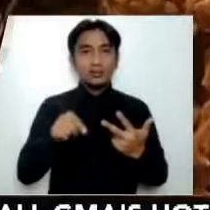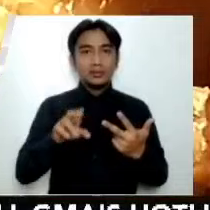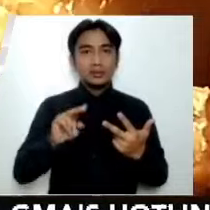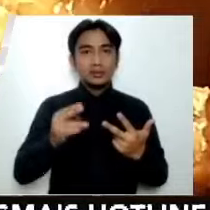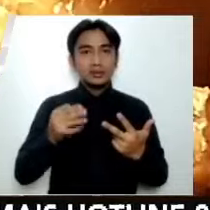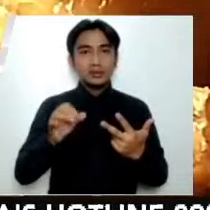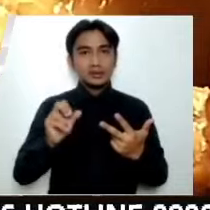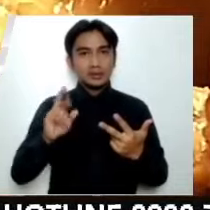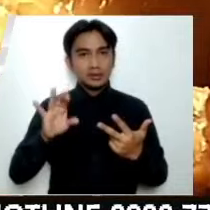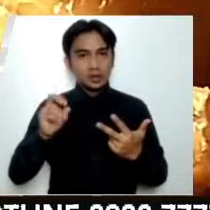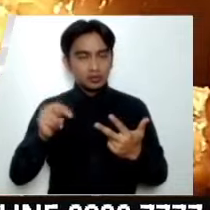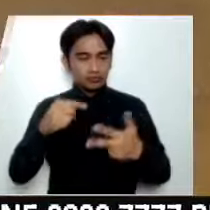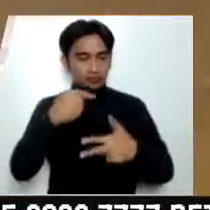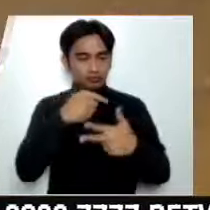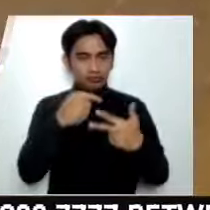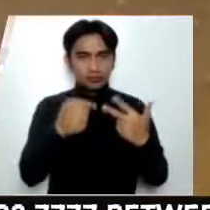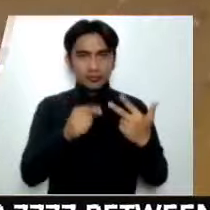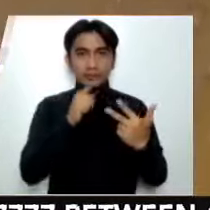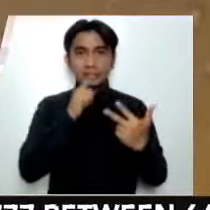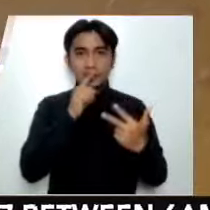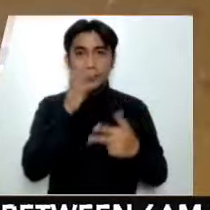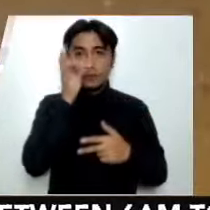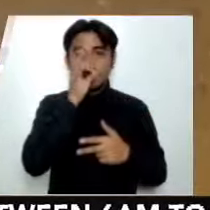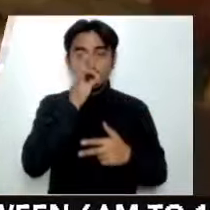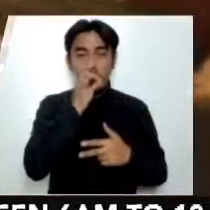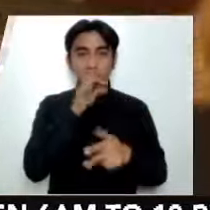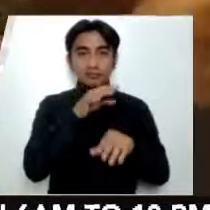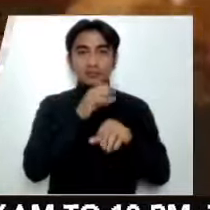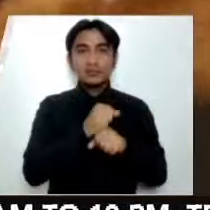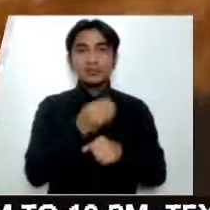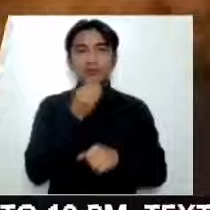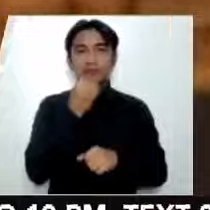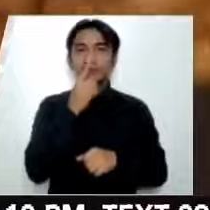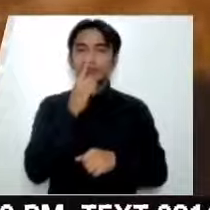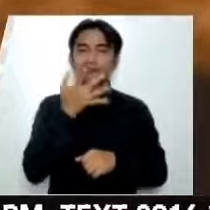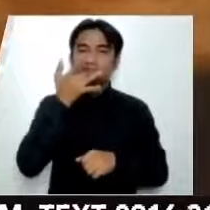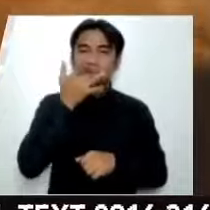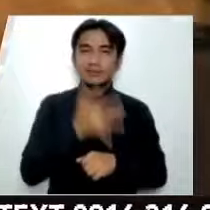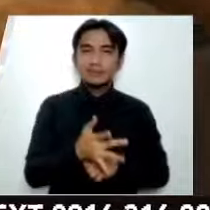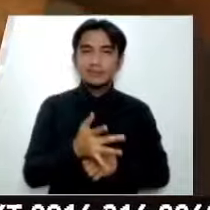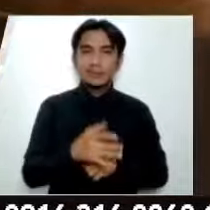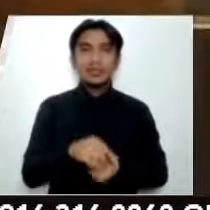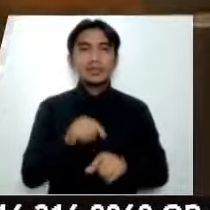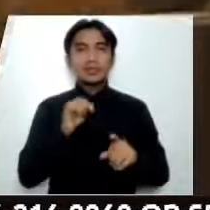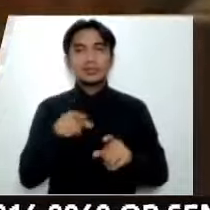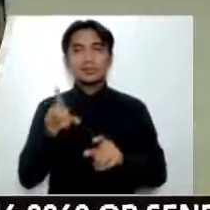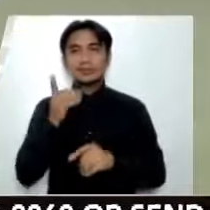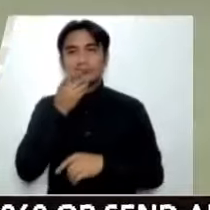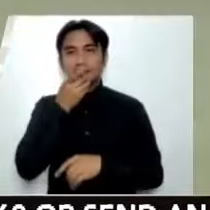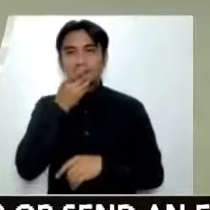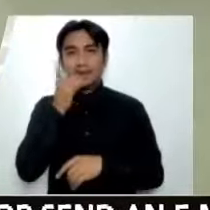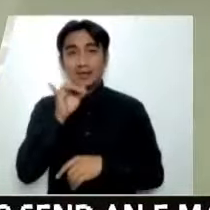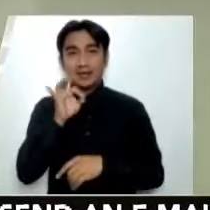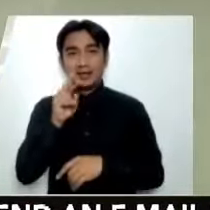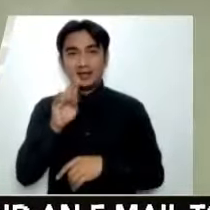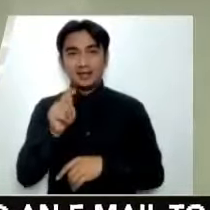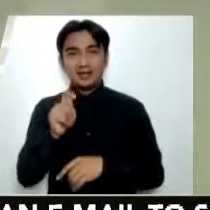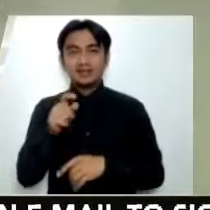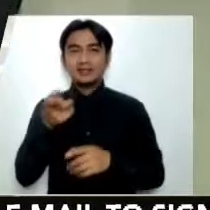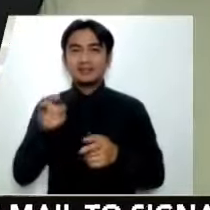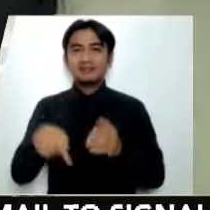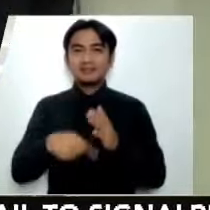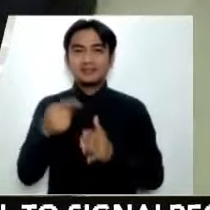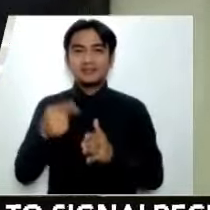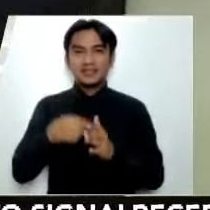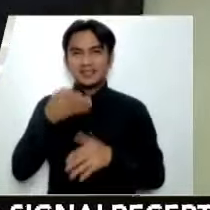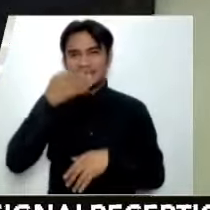bulaklak. Pagkain Pinoy na katakam-takam. Kaya ang diet, sira. Ganyan daw ang buhay ni